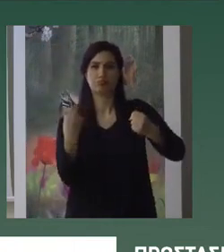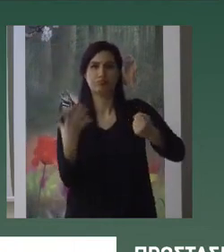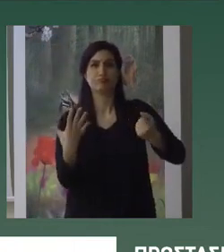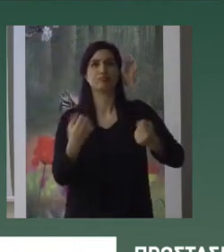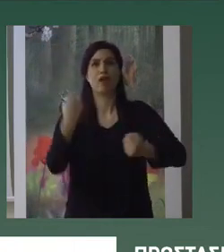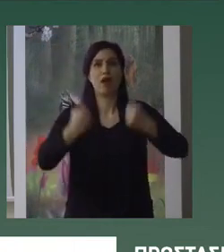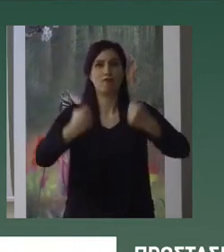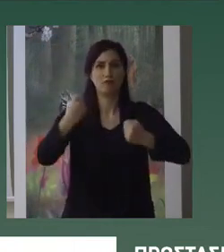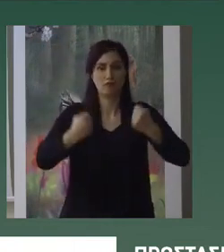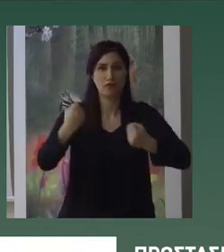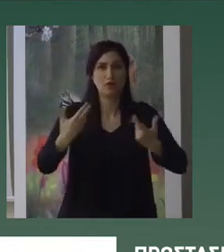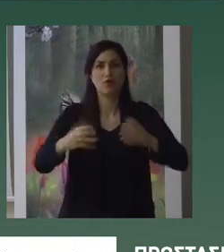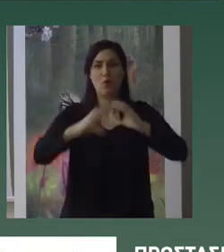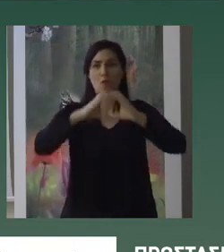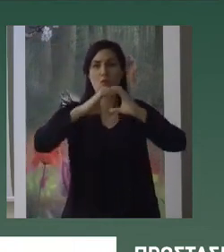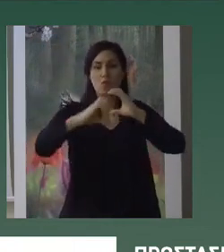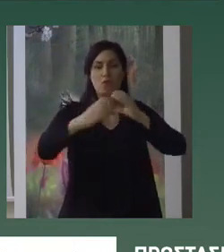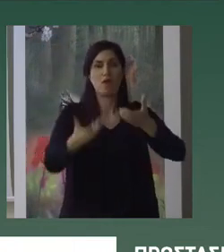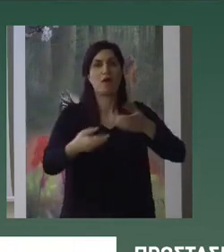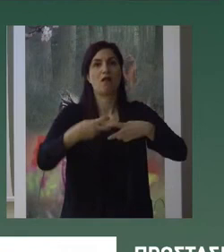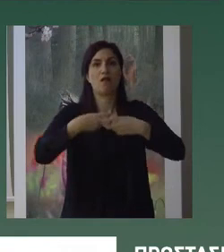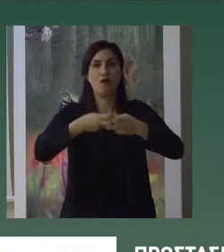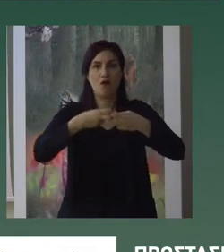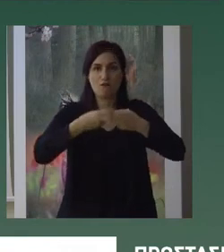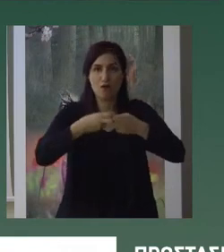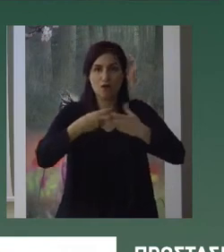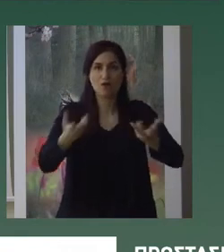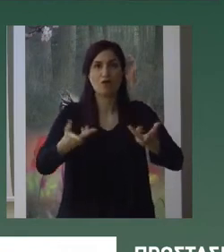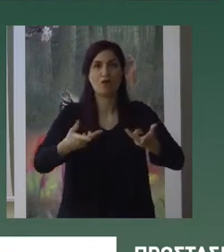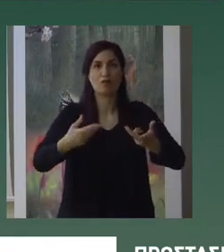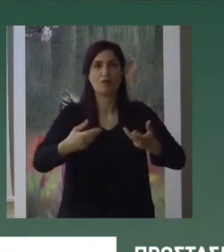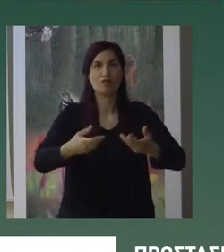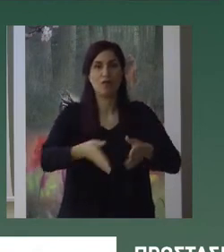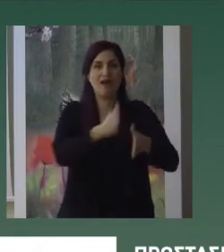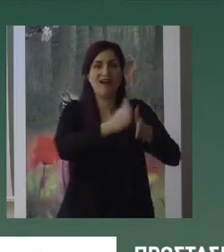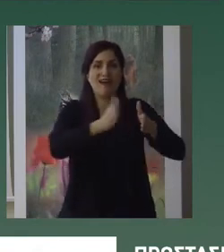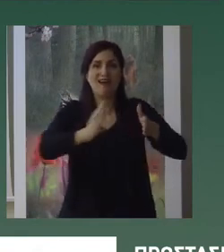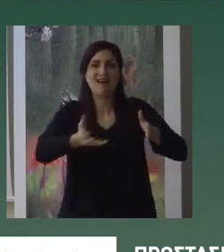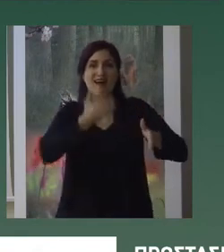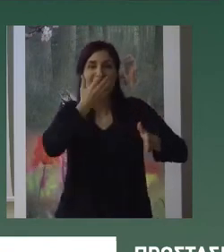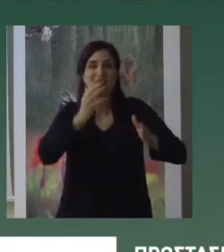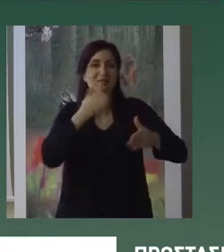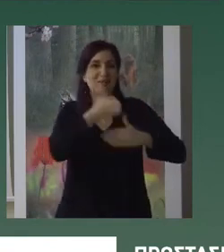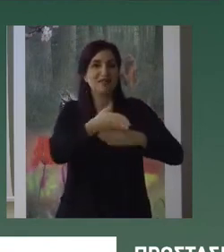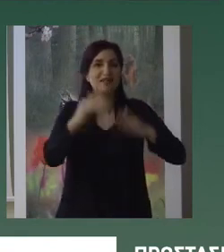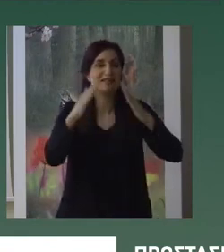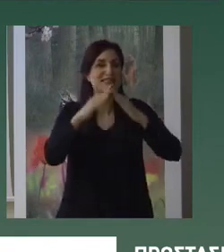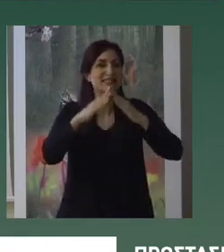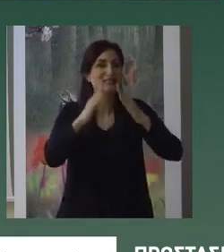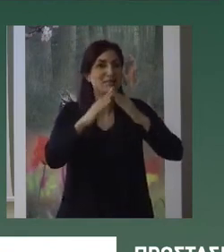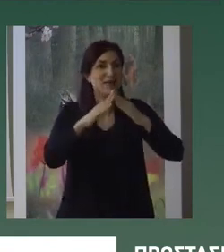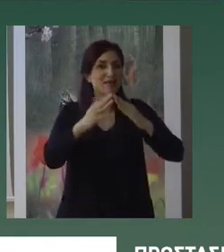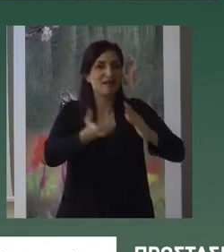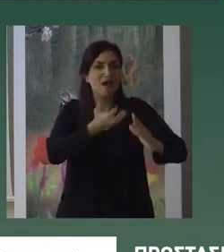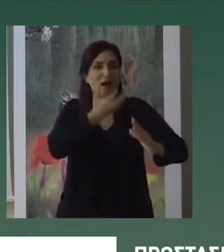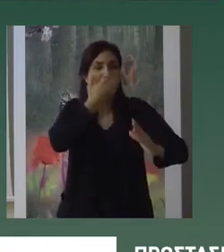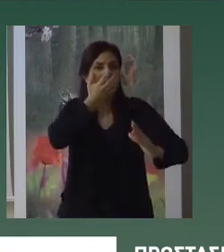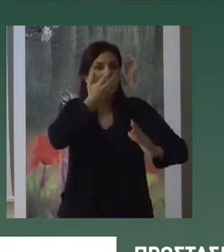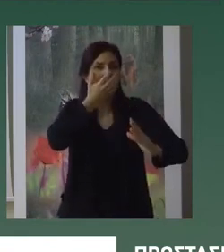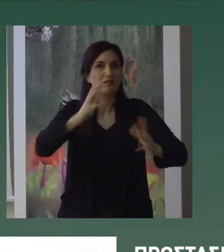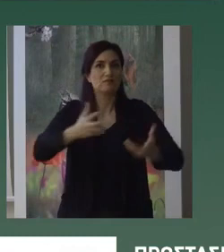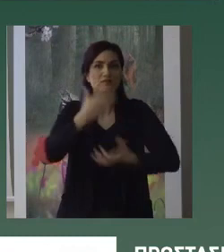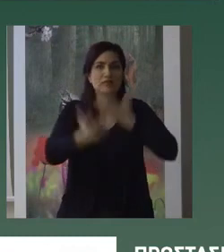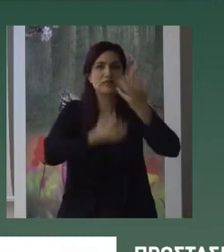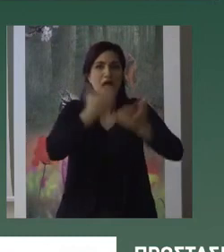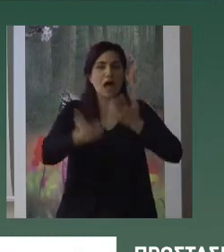είναι τα αυτοκίνητα, δηλαδή πάλι οι οδικές μεταφορές, η θέρμανση, η παραγωγή κάποιων προϊόντων. Η κλιματικά